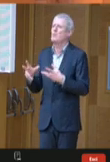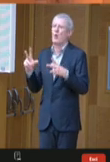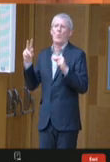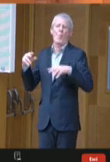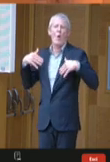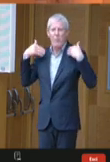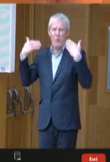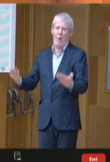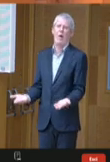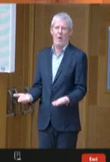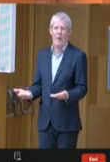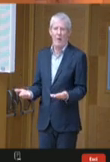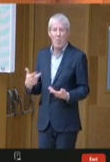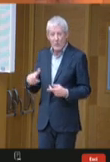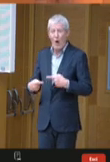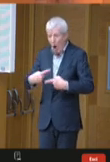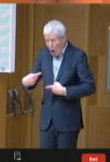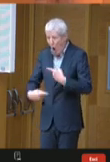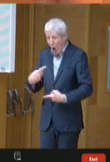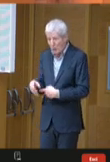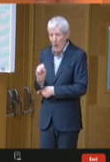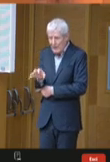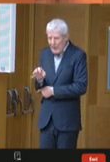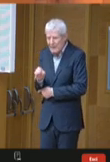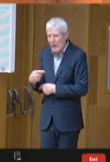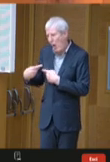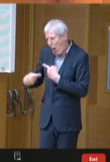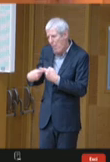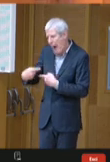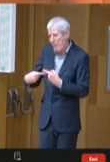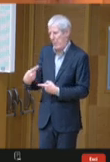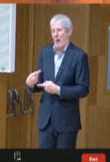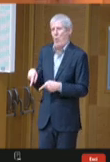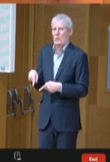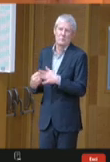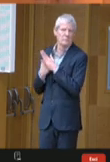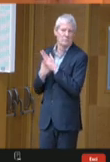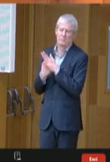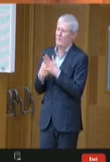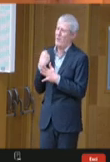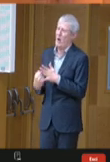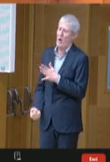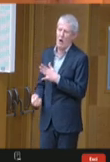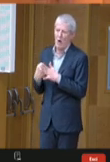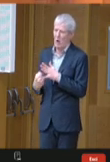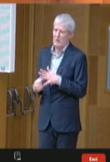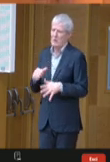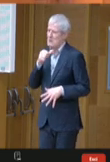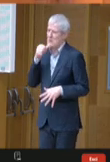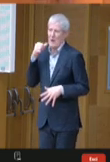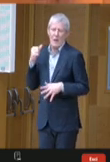perché naturalmente la continuità didattica, è inutile dirlo, è il pilastro su cui si fondano